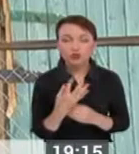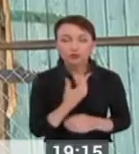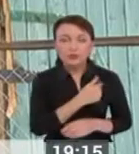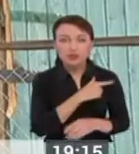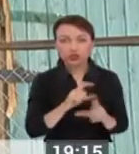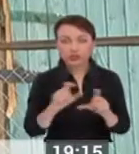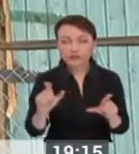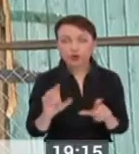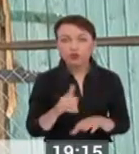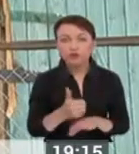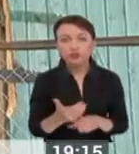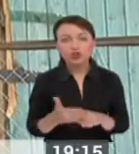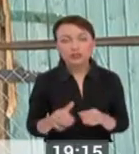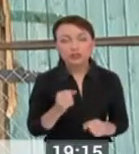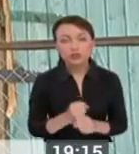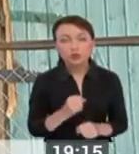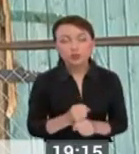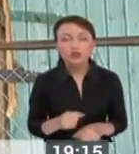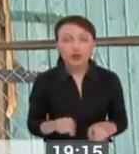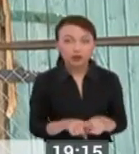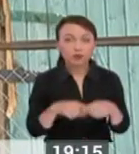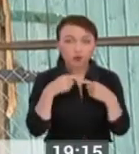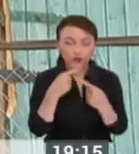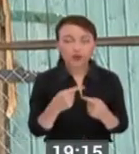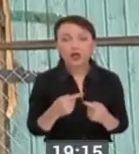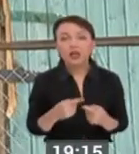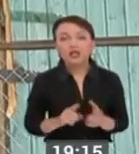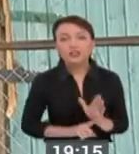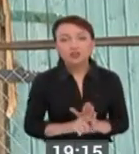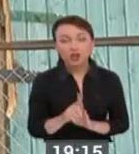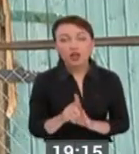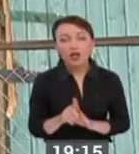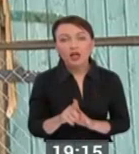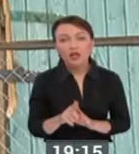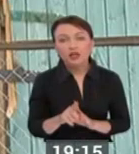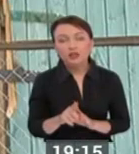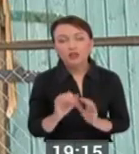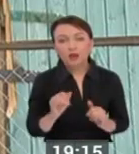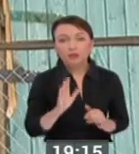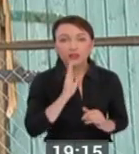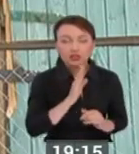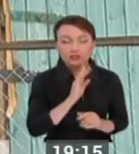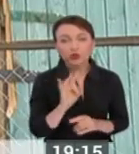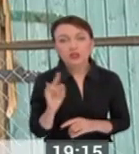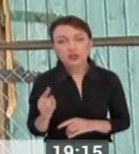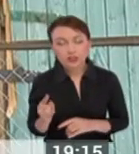Основна частина, звичайно, зроблена, так як ми говорили, ізначально на материнство і дитинство. У нас перший,